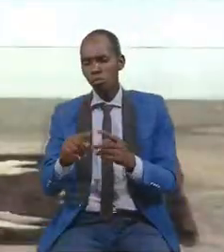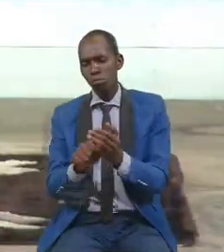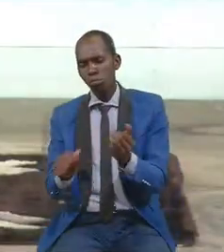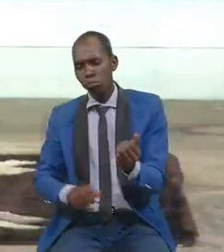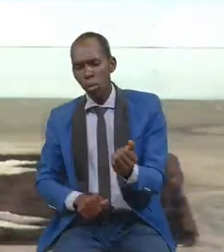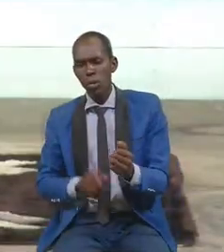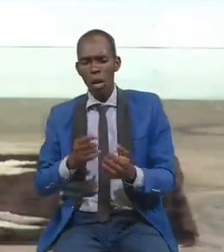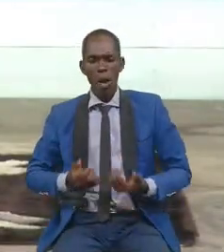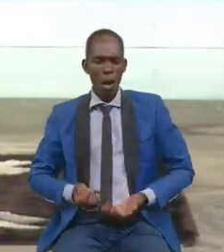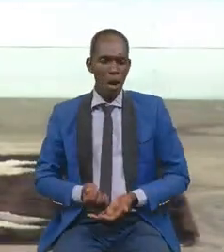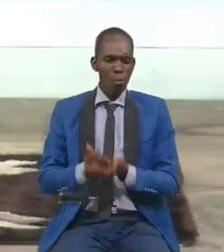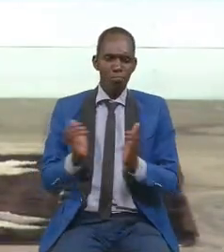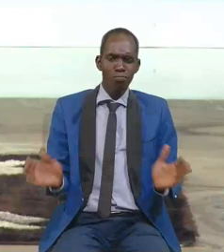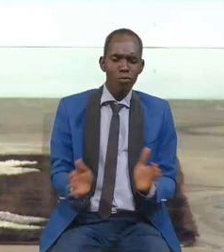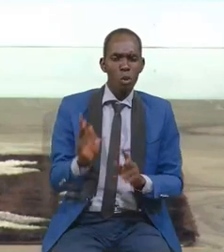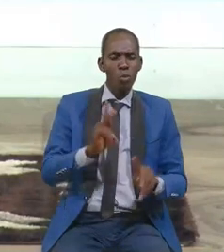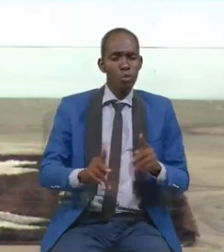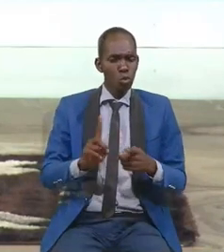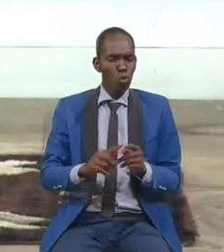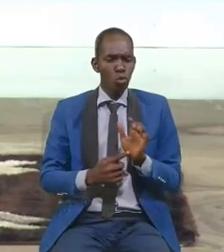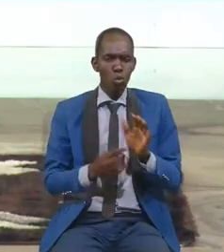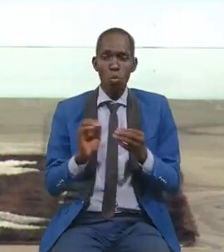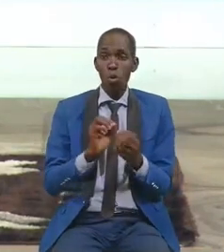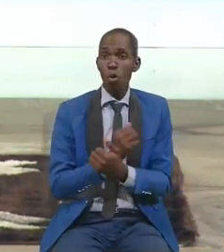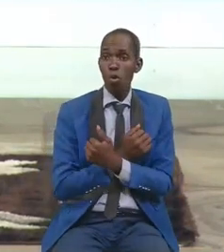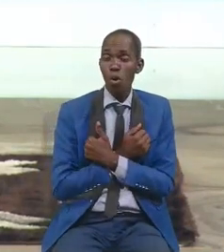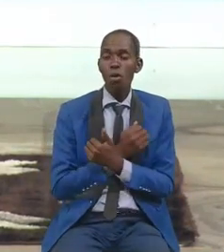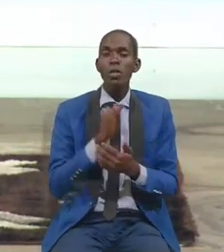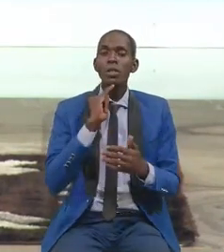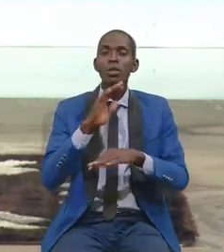tu pousses les autres à l'amour, c'est du progrès.